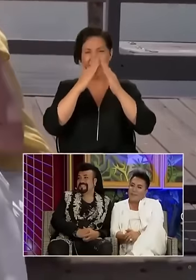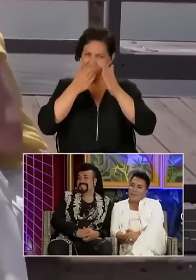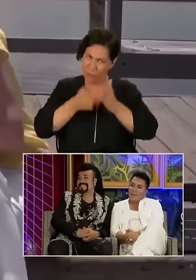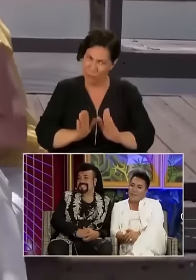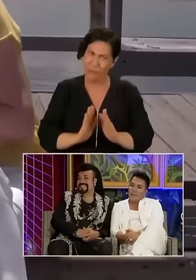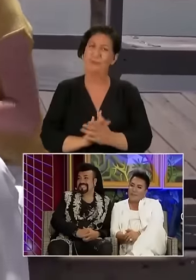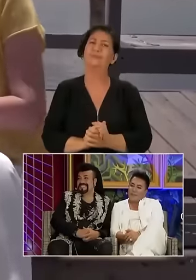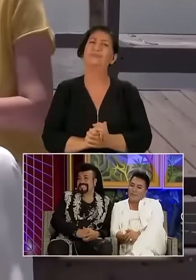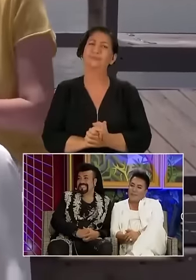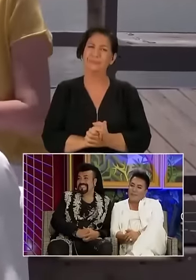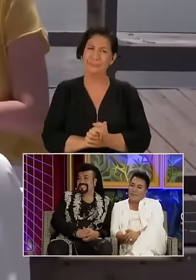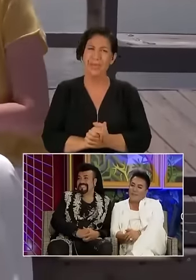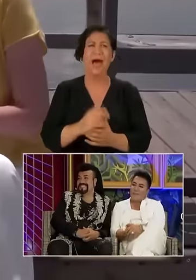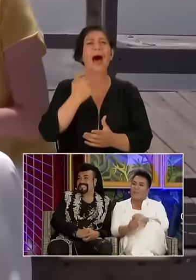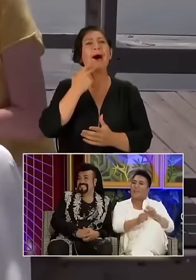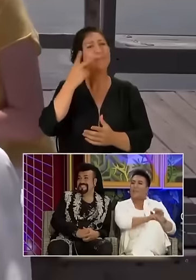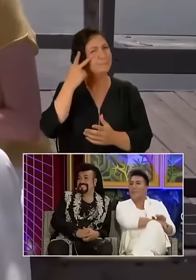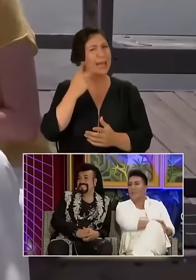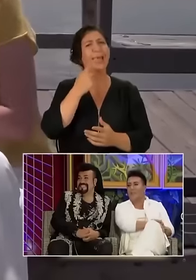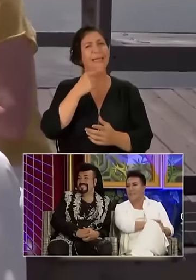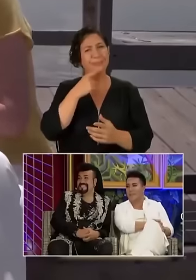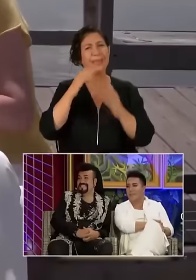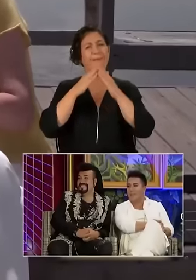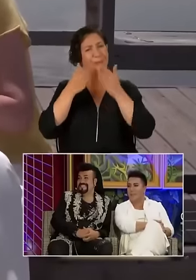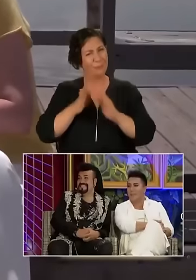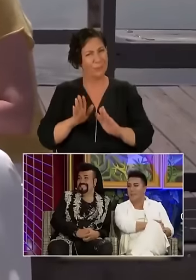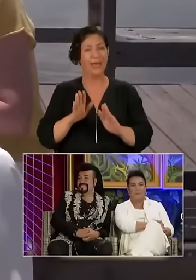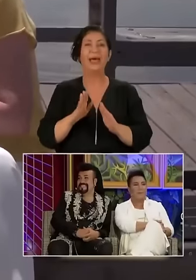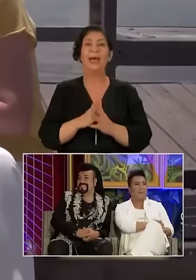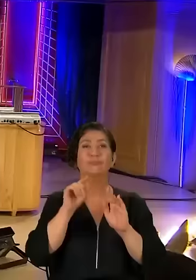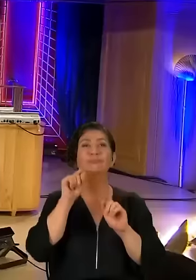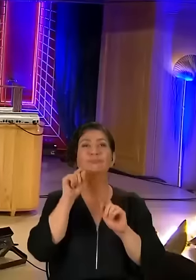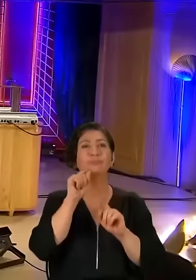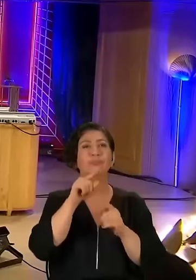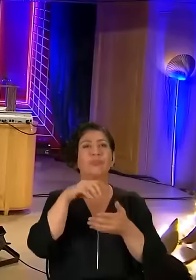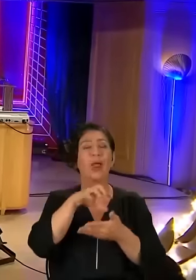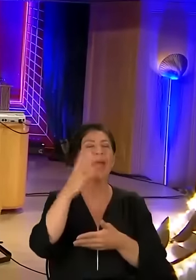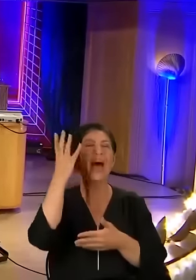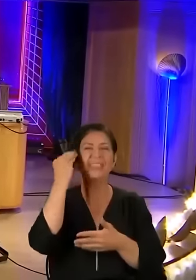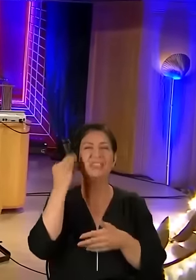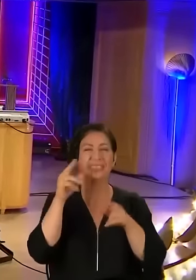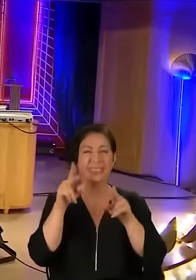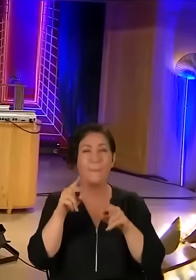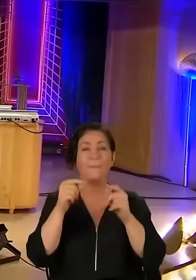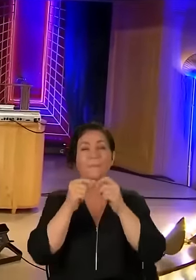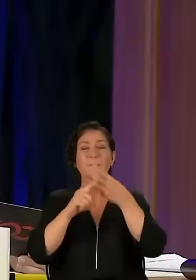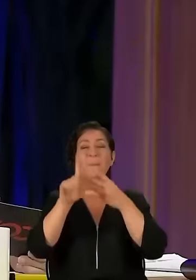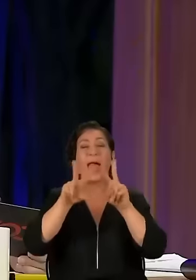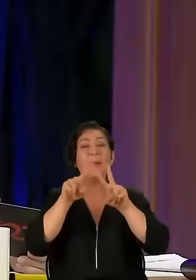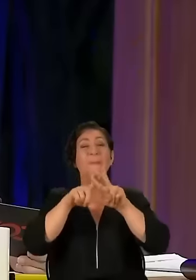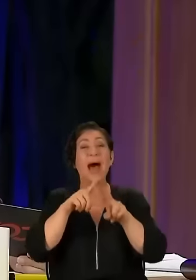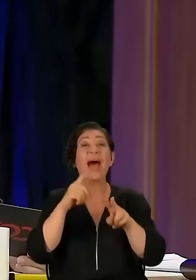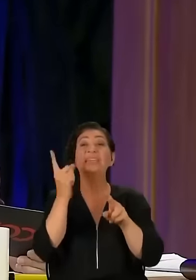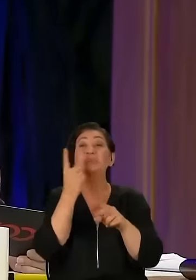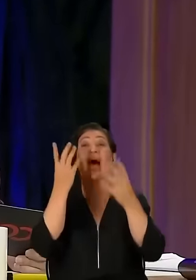evde doğdun. Ablan da kırmızı evde doğdu. Ablan nerede? Bu bölümden de anlayacağımız gibi Belma Belen